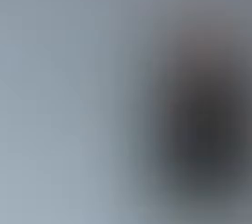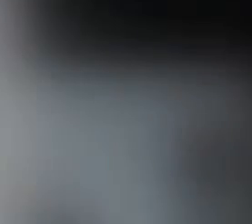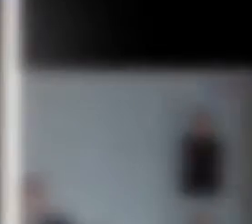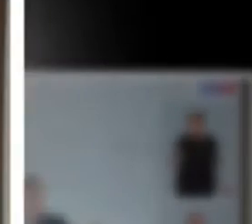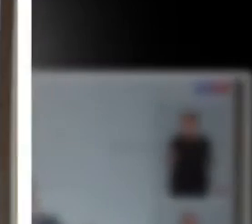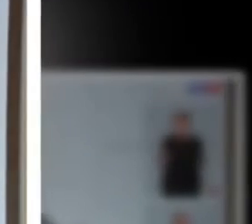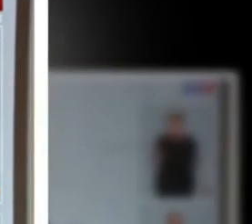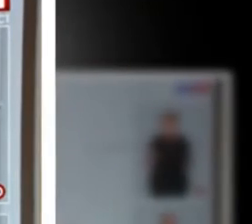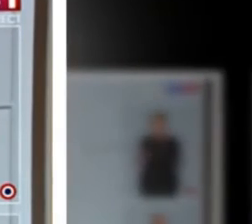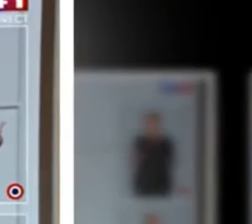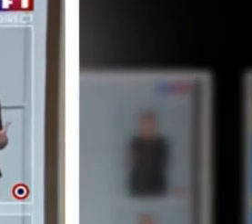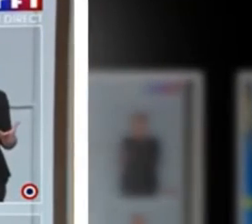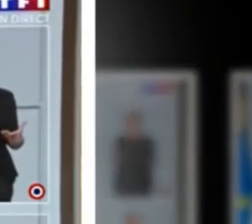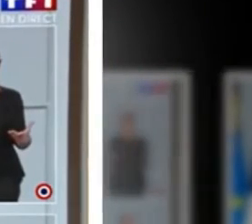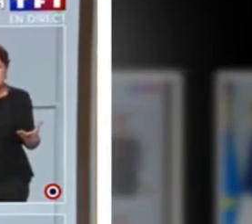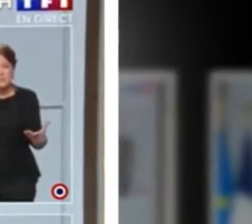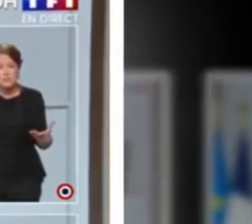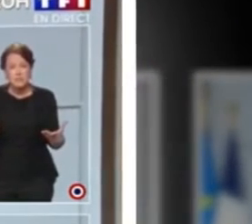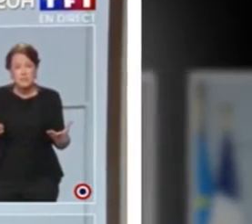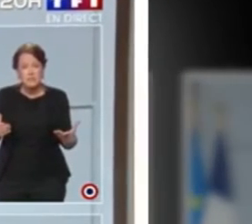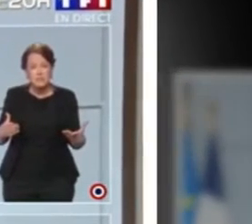9,03 millions de personnes, soit